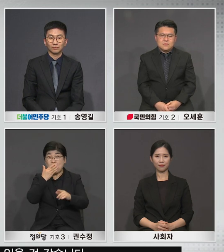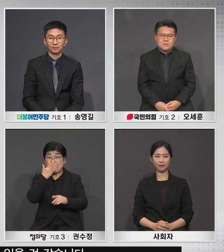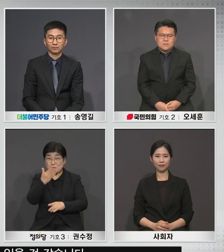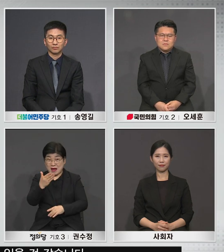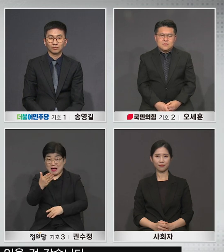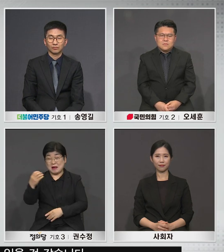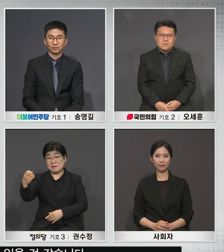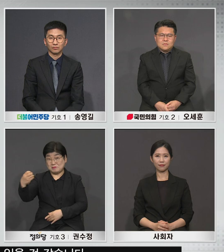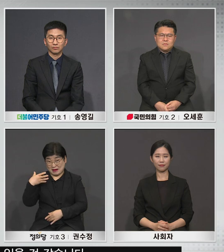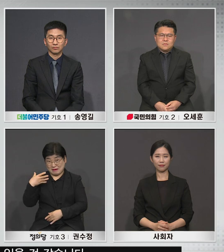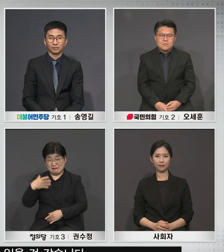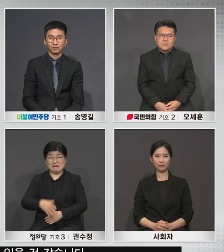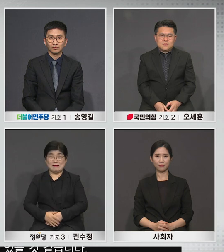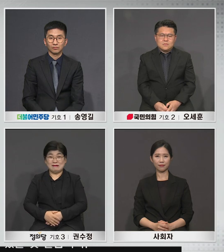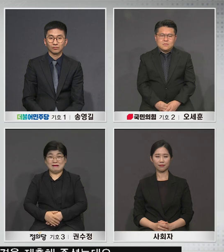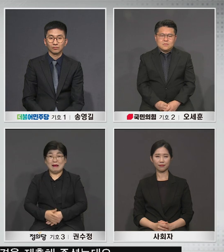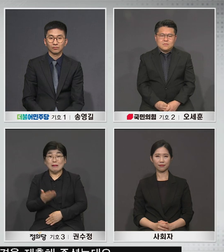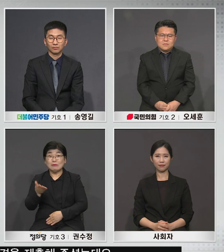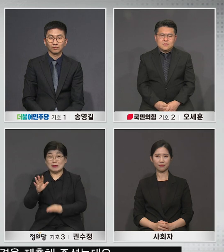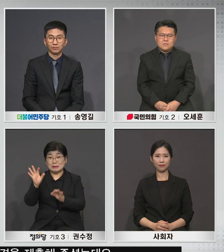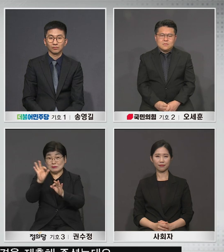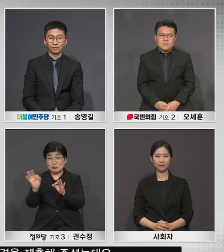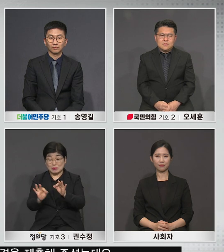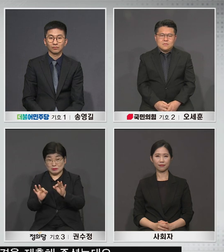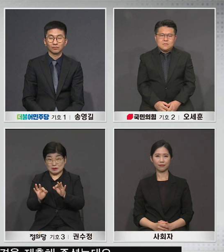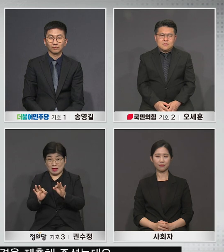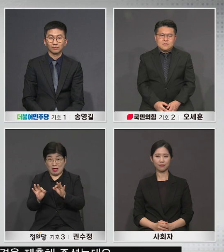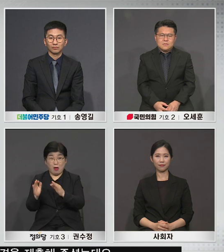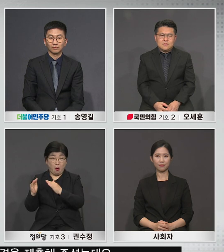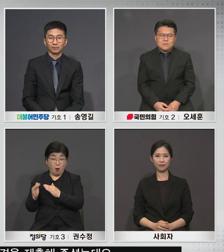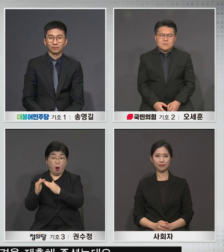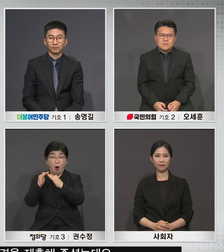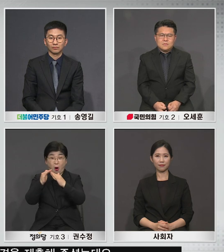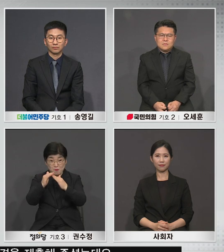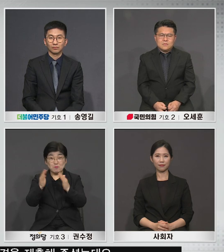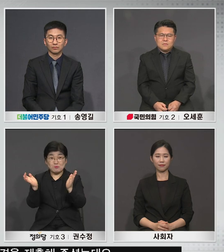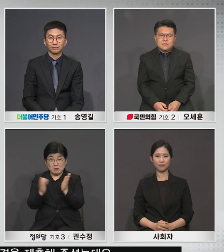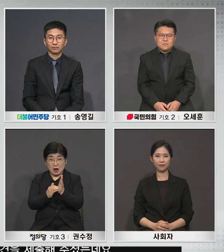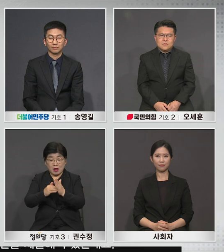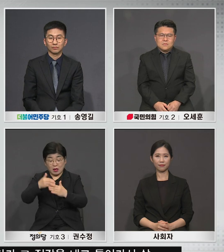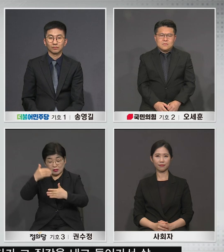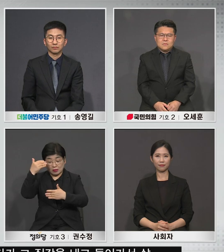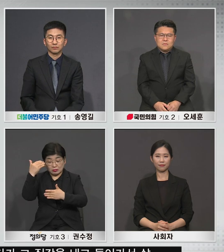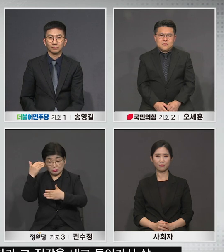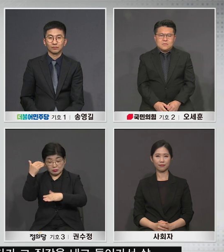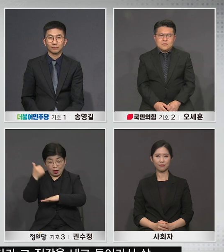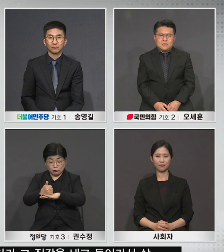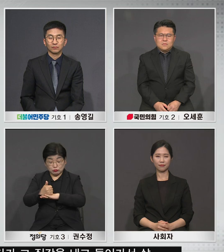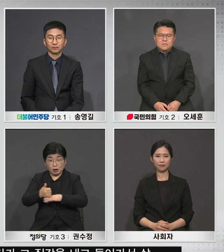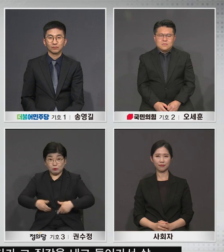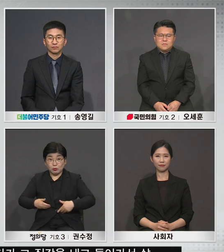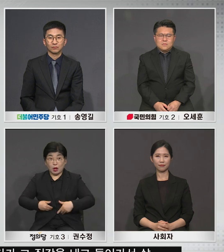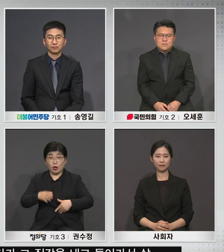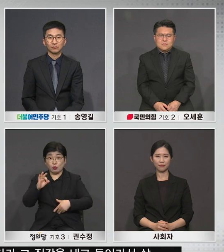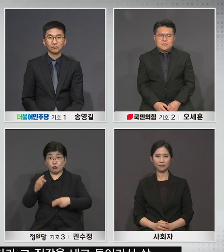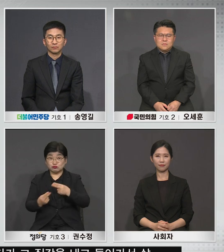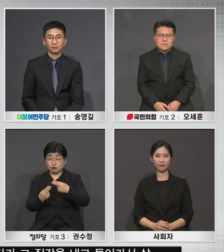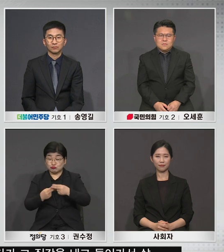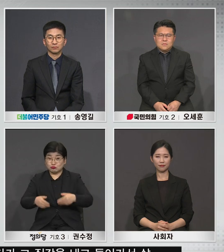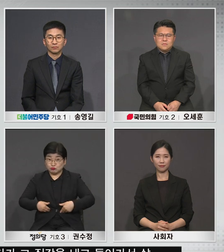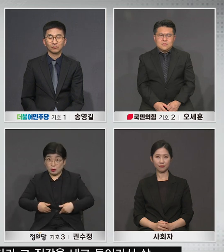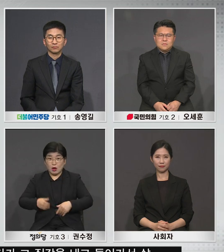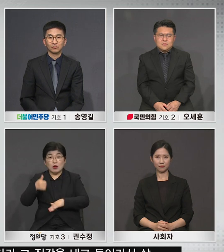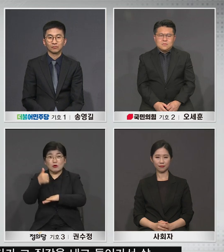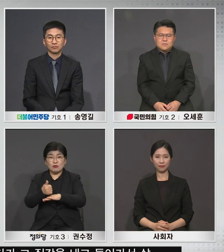말씀을 하셨습니다. 그런데 그 10%를 내고 들어간 다음에라도 나중에 필요한 돈은 분명히 모아야 되는 것이고요. 사실 다른 말로